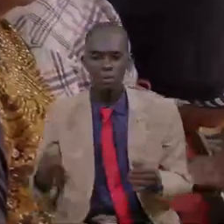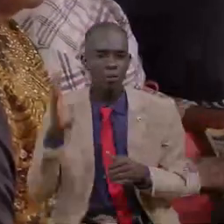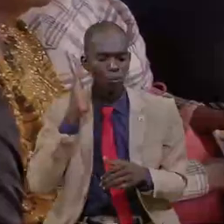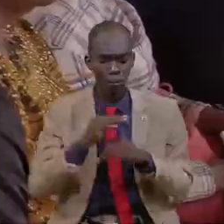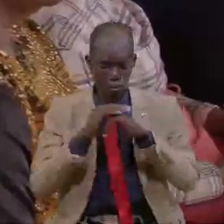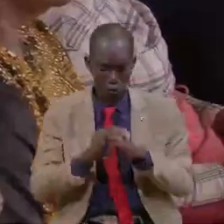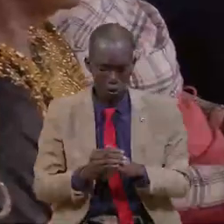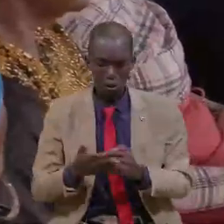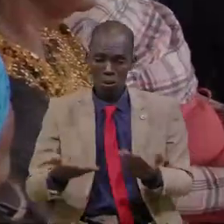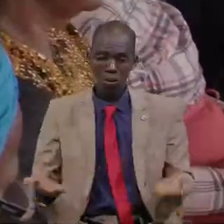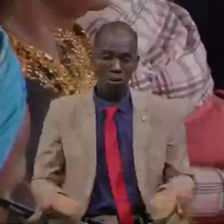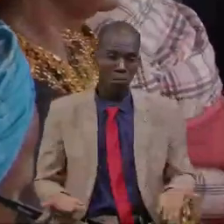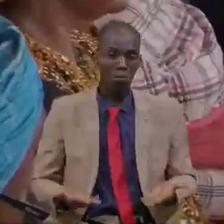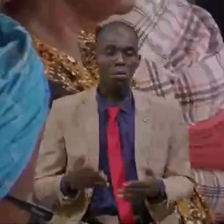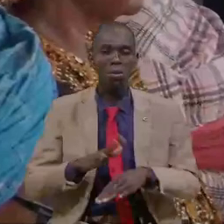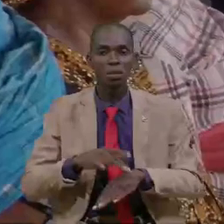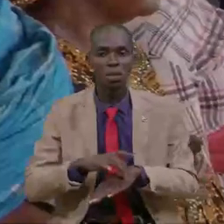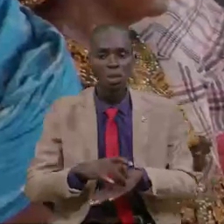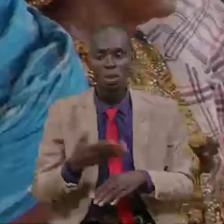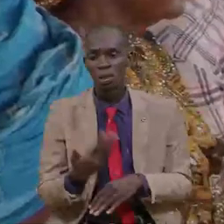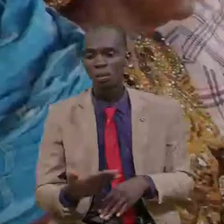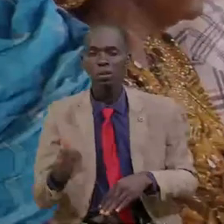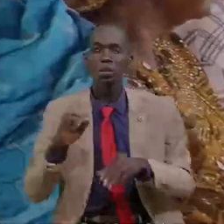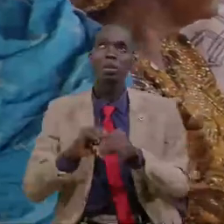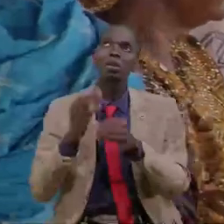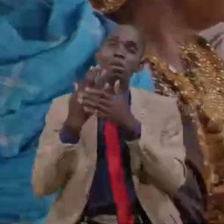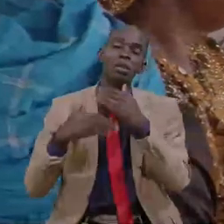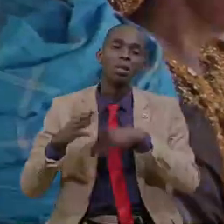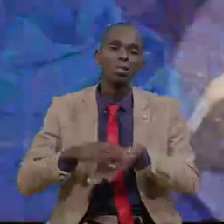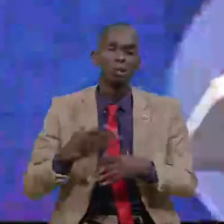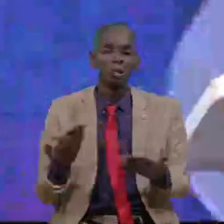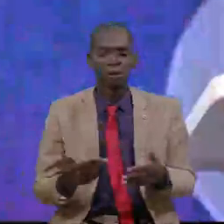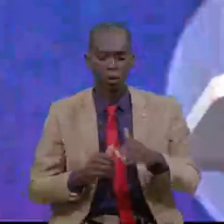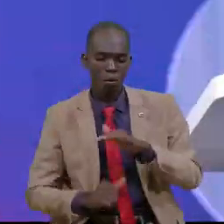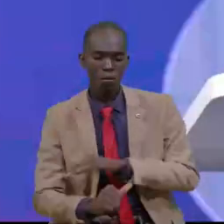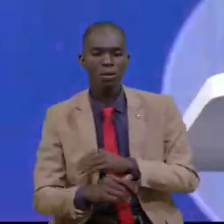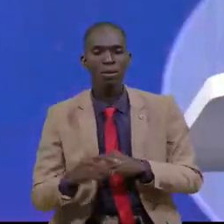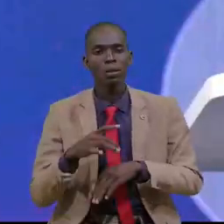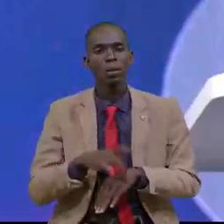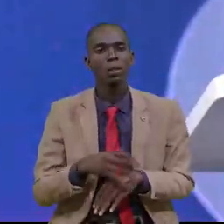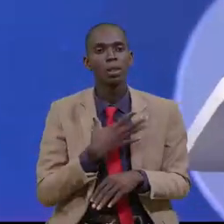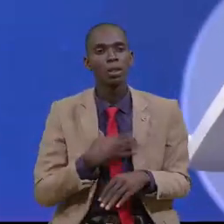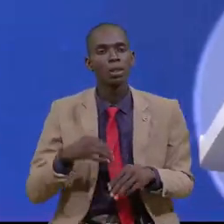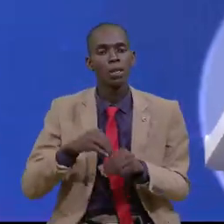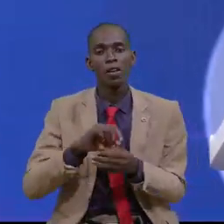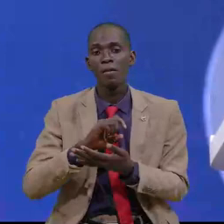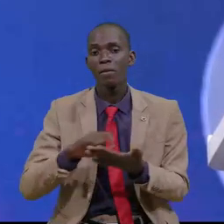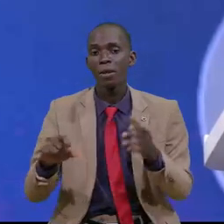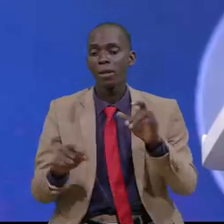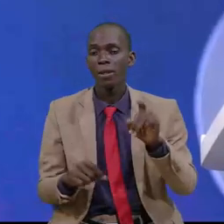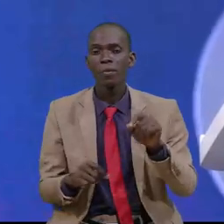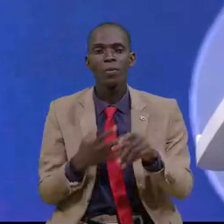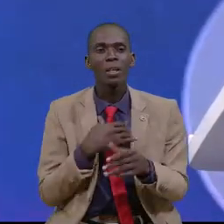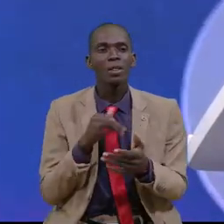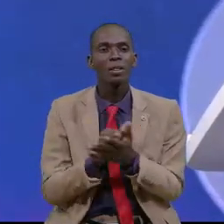cieux, sur la terre et sous la terre. Verset 11, on dit, et que